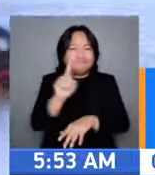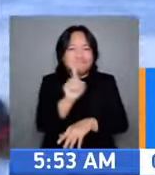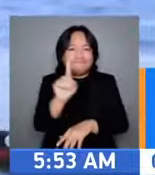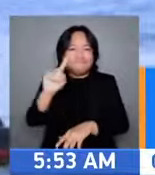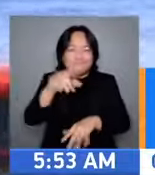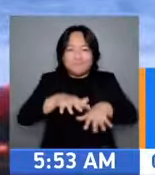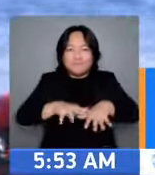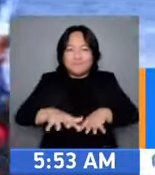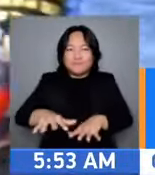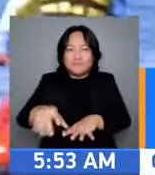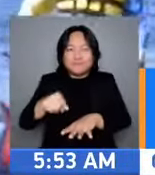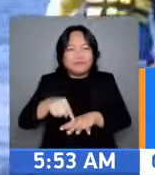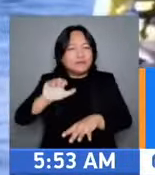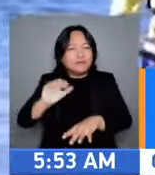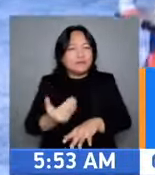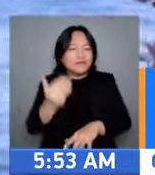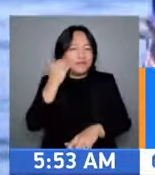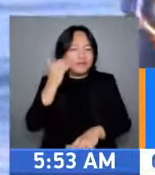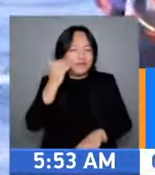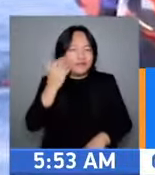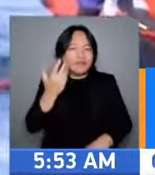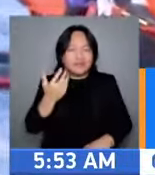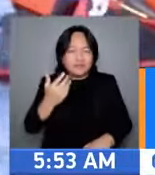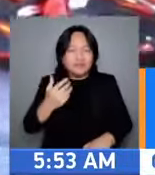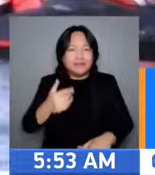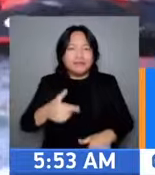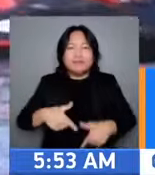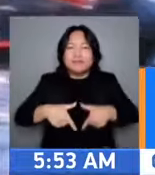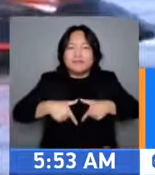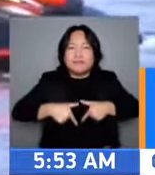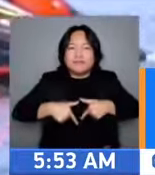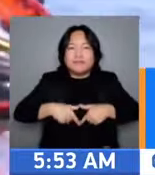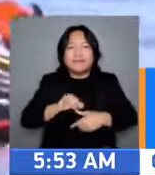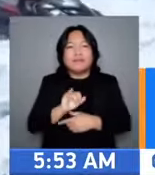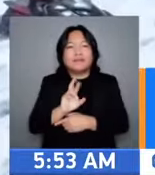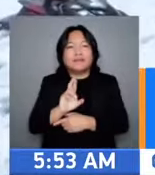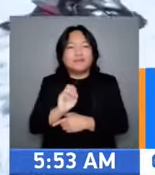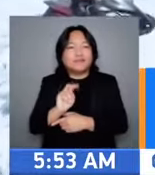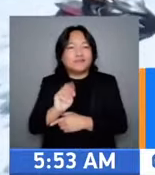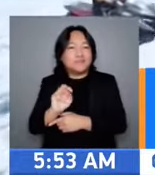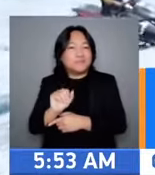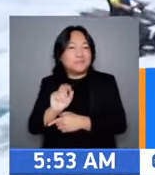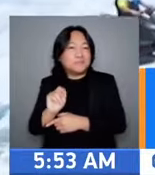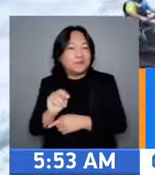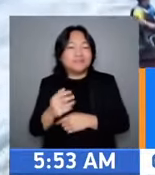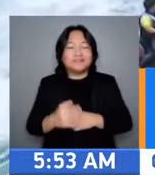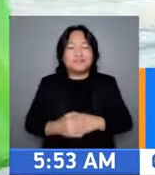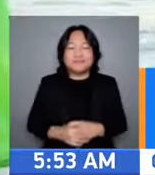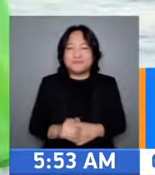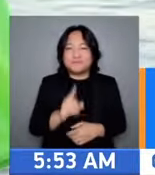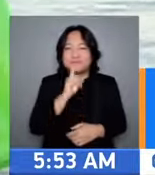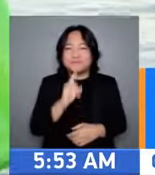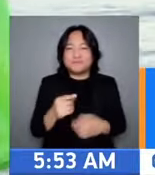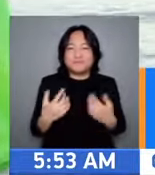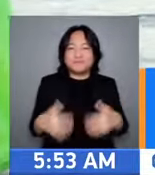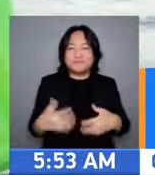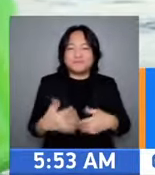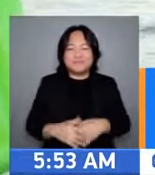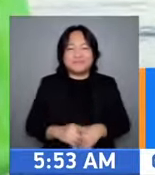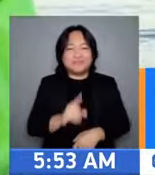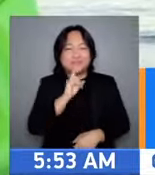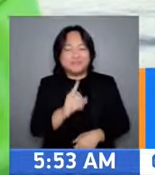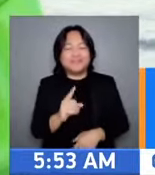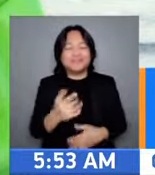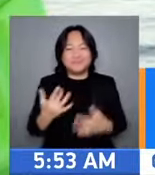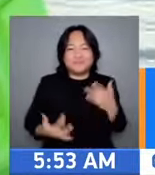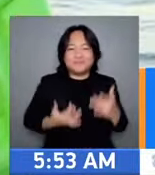ang tanong dyan, Jensen, kung kakayarin ba natin mag-aala superhero mamaya? Medyo kinakabahan ako, pero exciting yan, ha? Kaya naman abangan nyo yan, mga